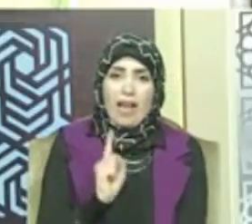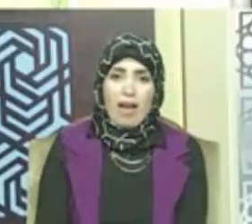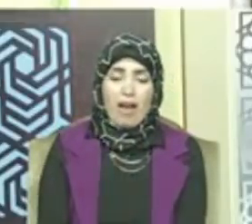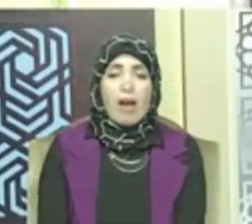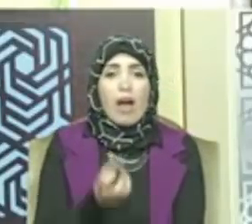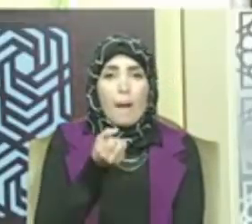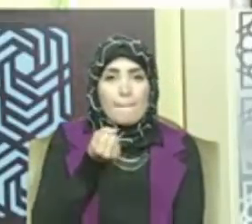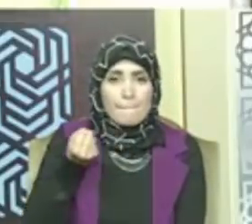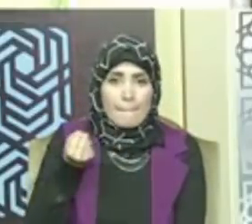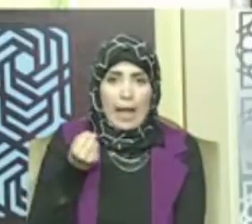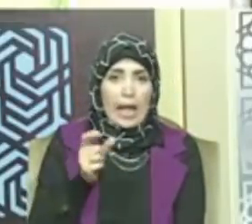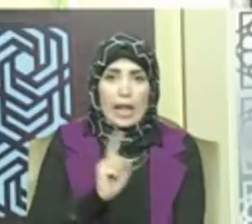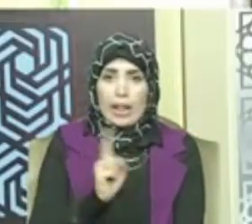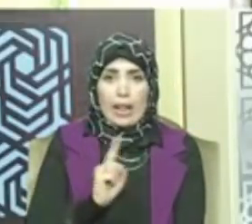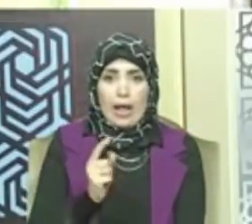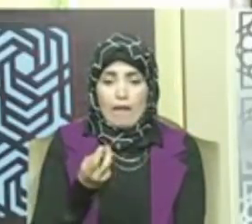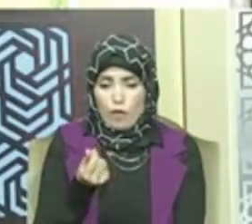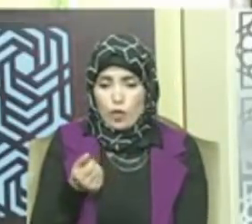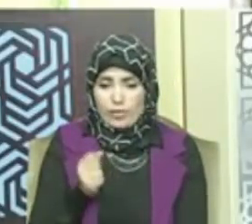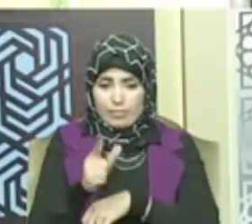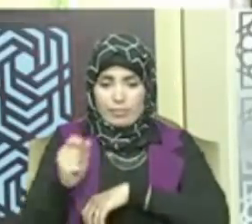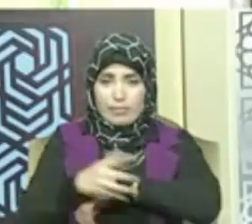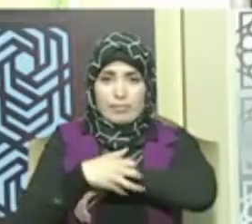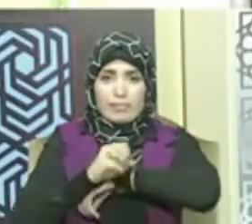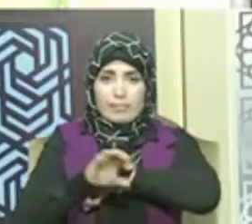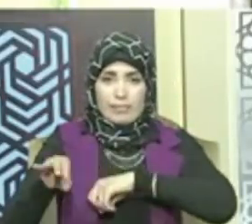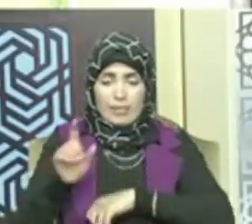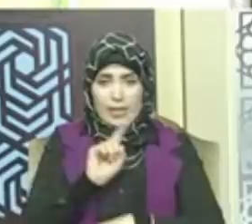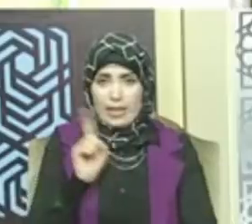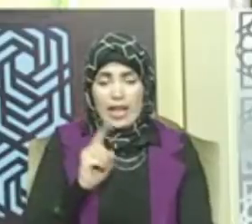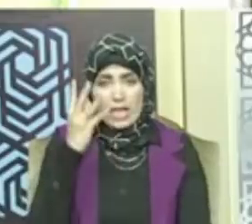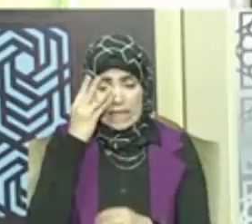ولا تاج السماحة من بخيل،